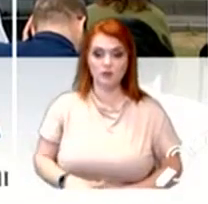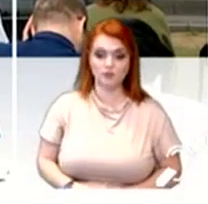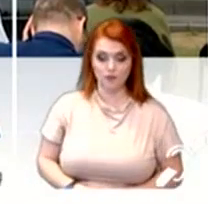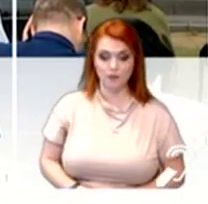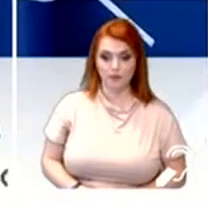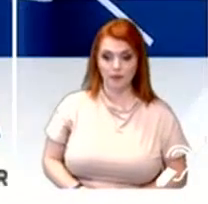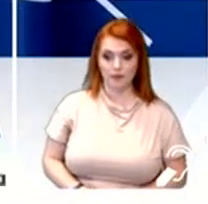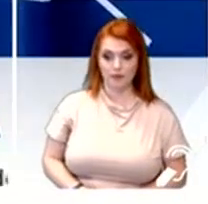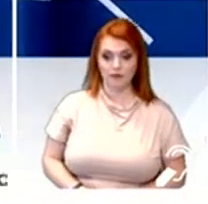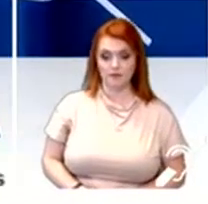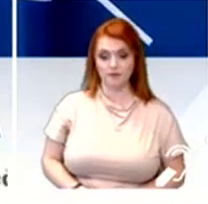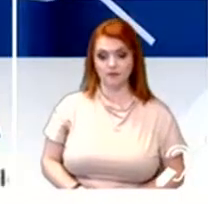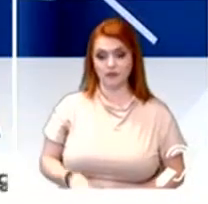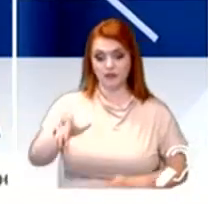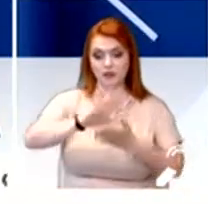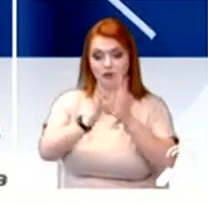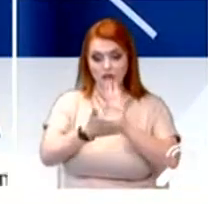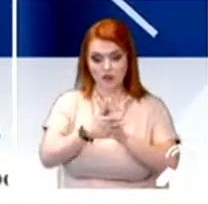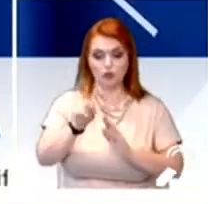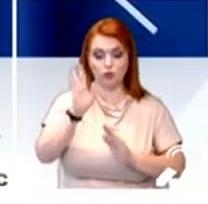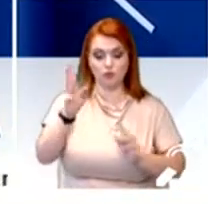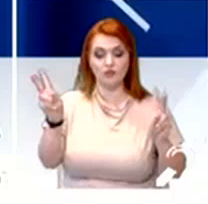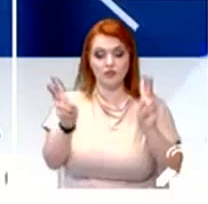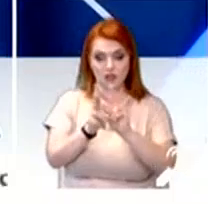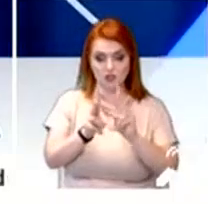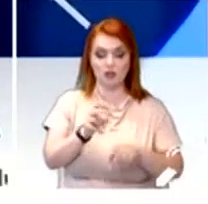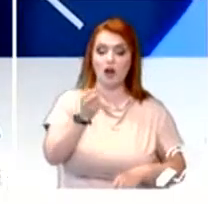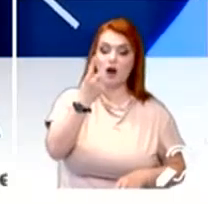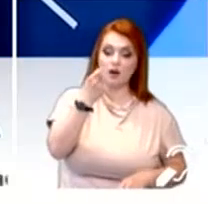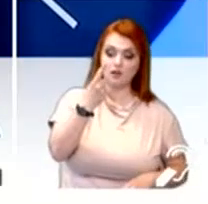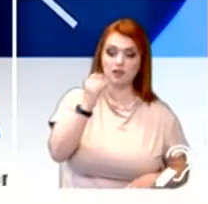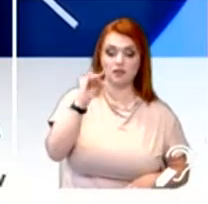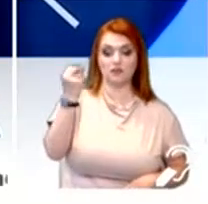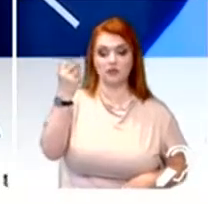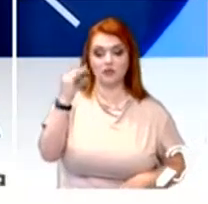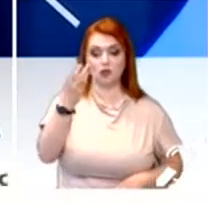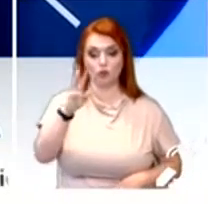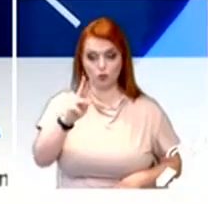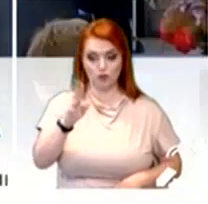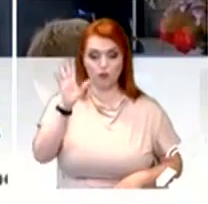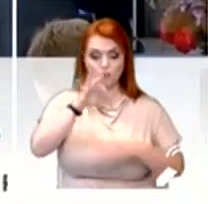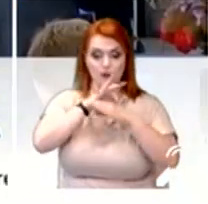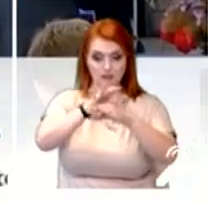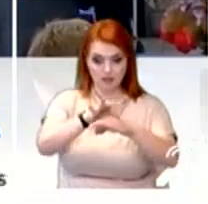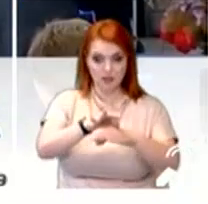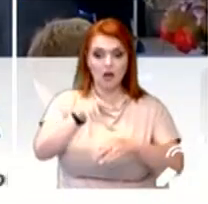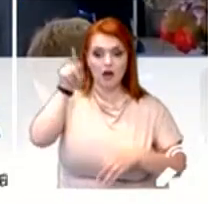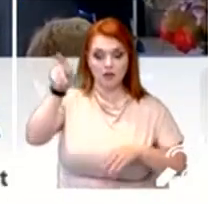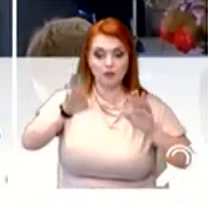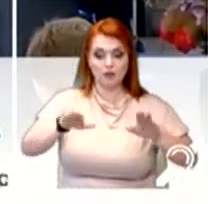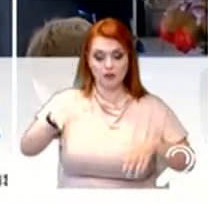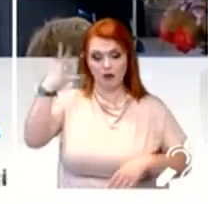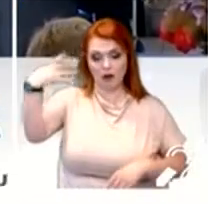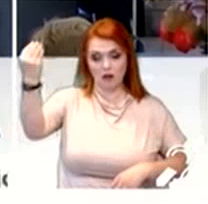NATO de la Vilnius din 11 și 12 iulie. La discuțiile inițiate de prim-ministrul regatului țărilor de jos, Mark Rutte,